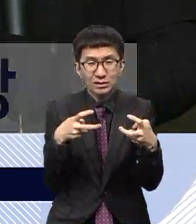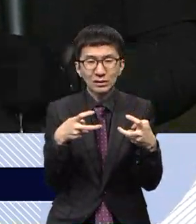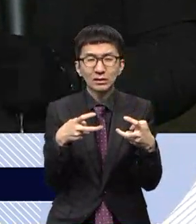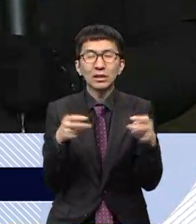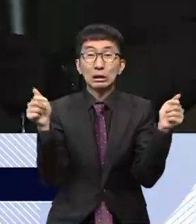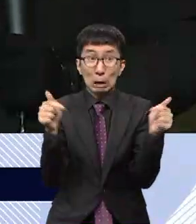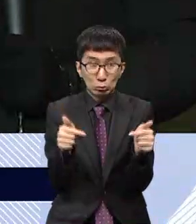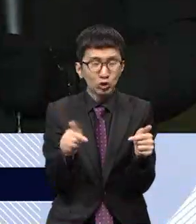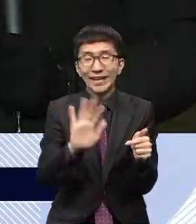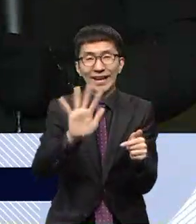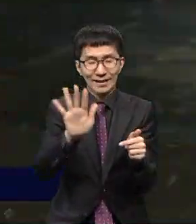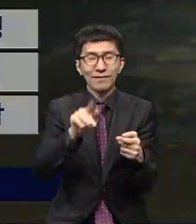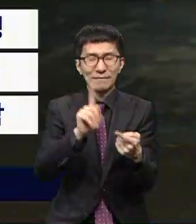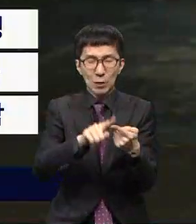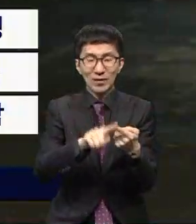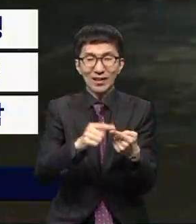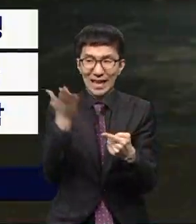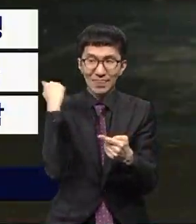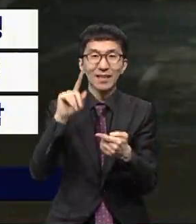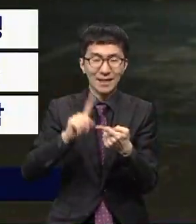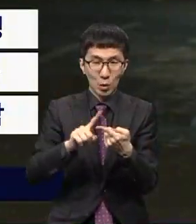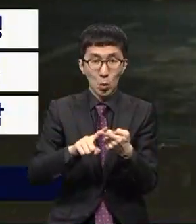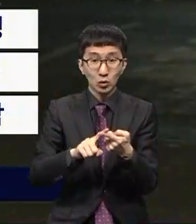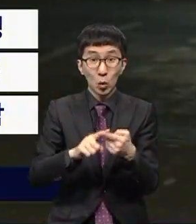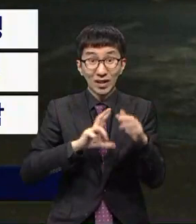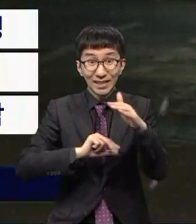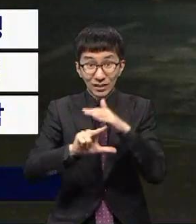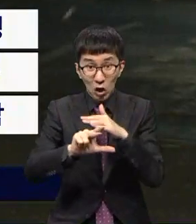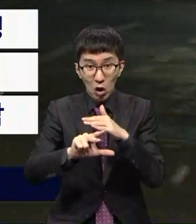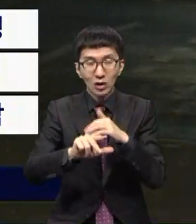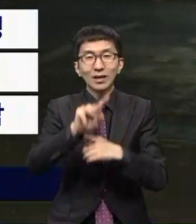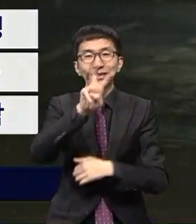한시적으로 해제하고 내일 아침엔 지하철 운행 횟수를